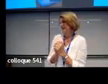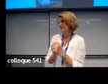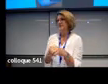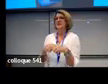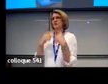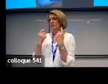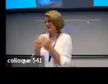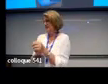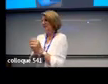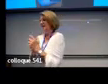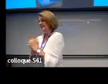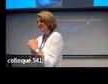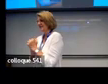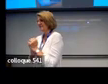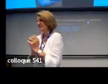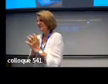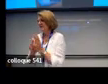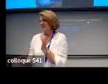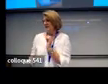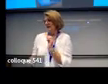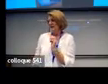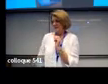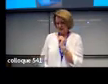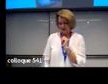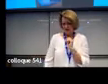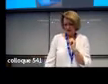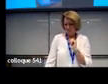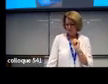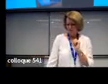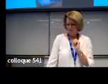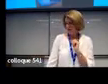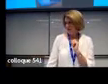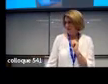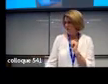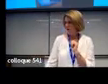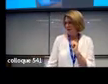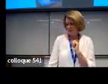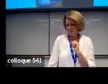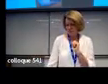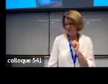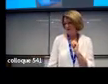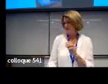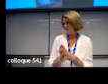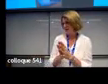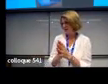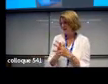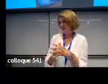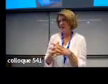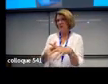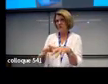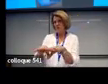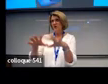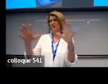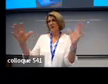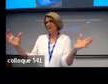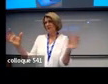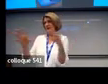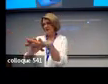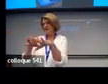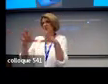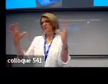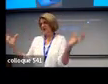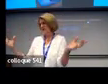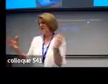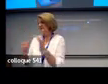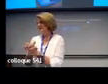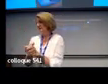des références à Google Scholar, évidemment, avec plusieurs mots-clés pour s'assurer là, qu'on couvre quand même, qu'on